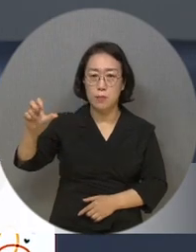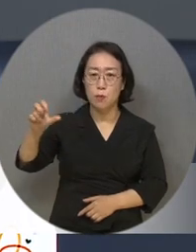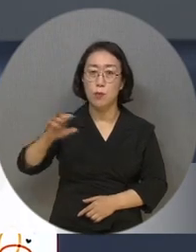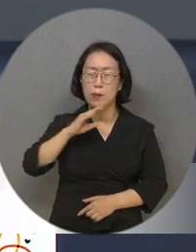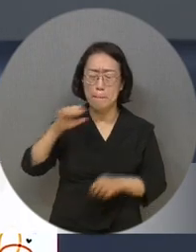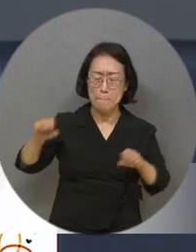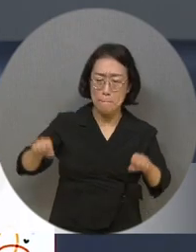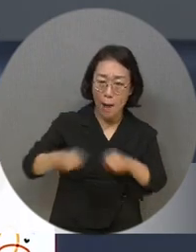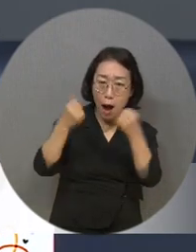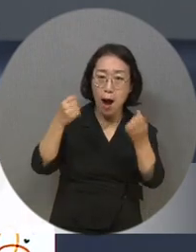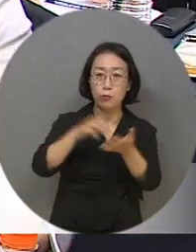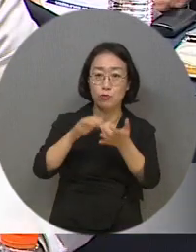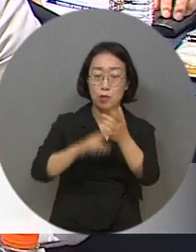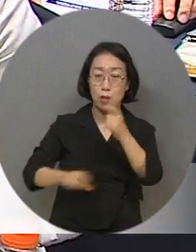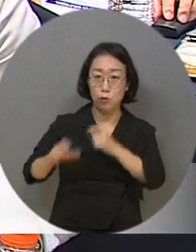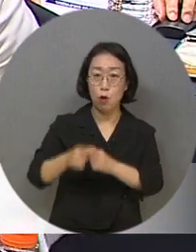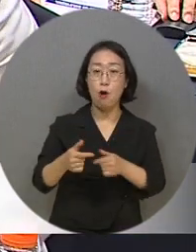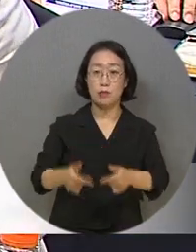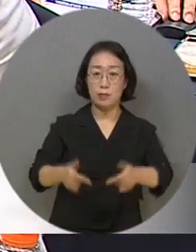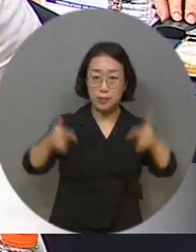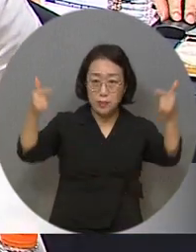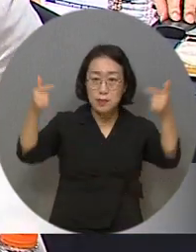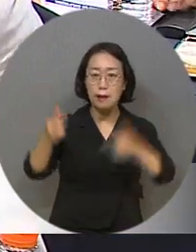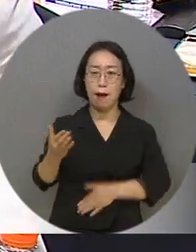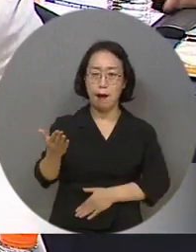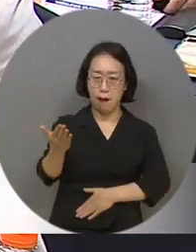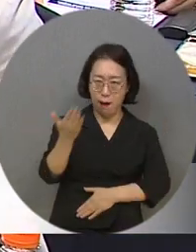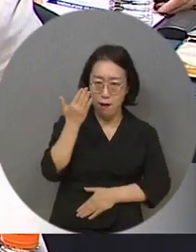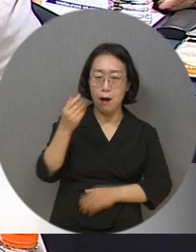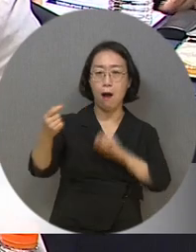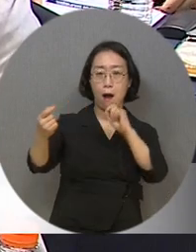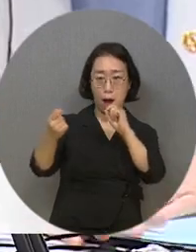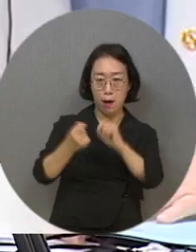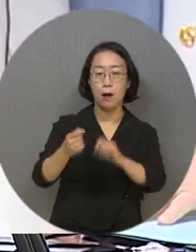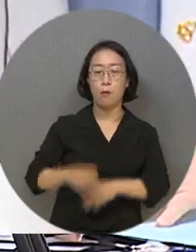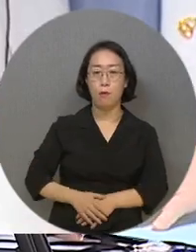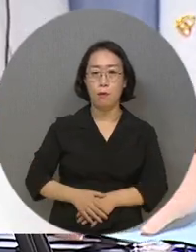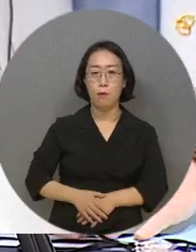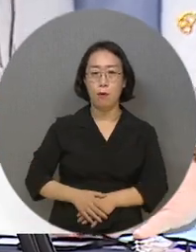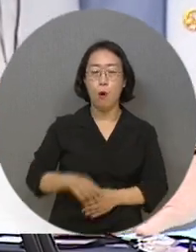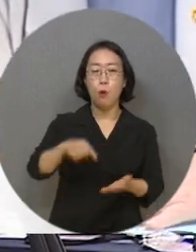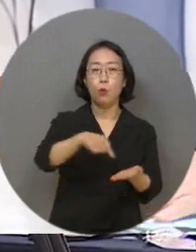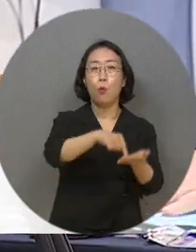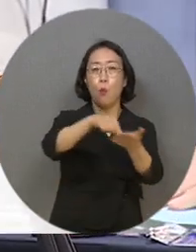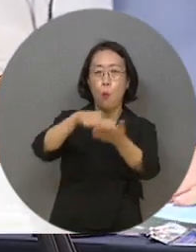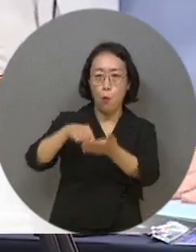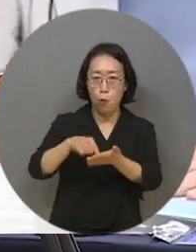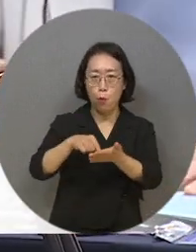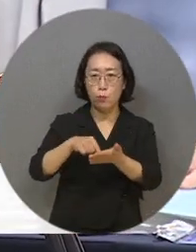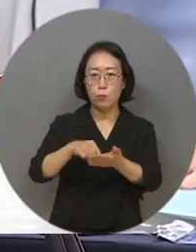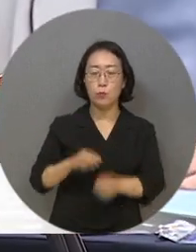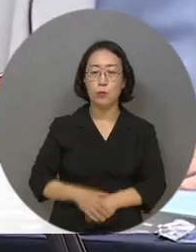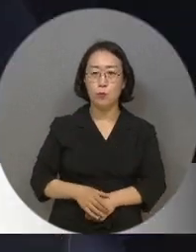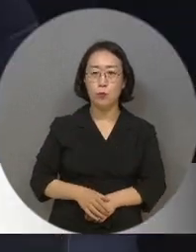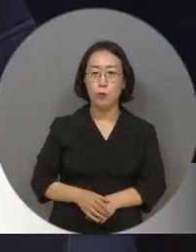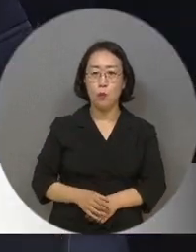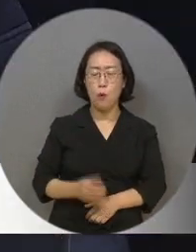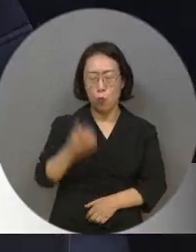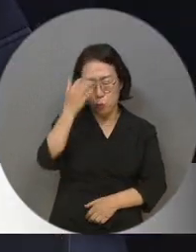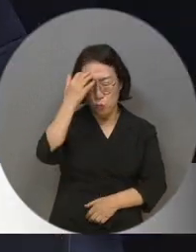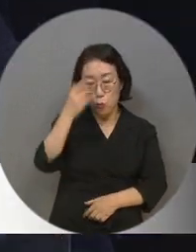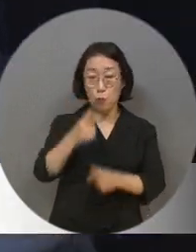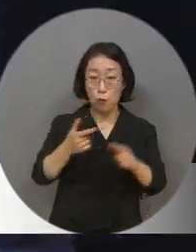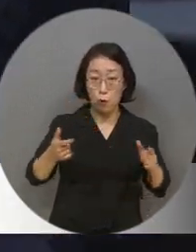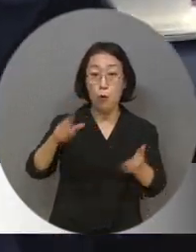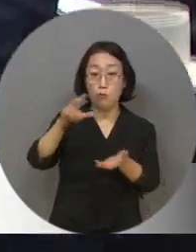사회로 진입할 것으로 예상되고 있습니다. 노인의 사회적 고립과 고독에 대한 사회적 위험이 높아지고 있는 가운데